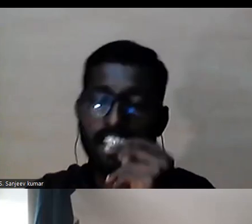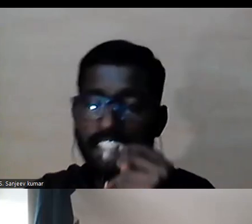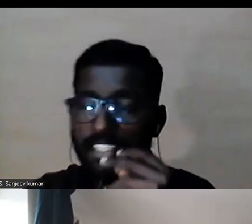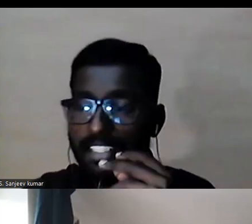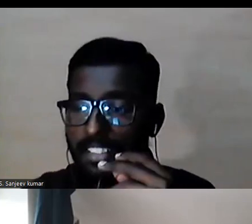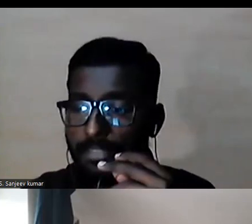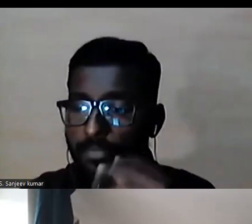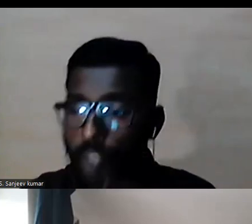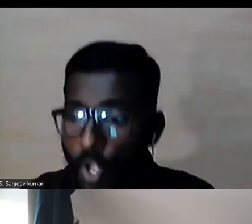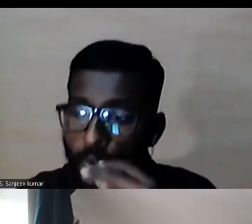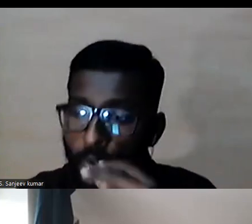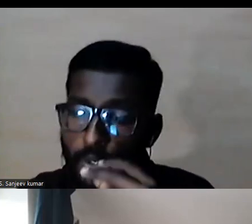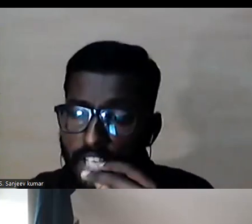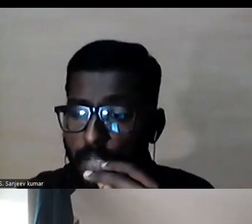இணையாரனா